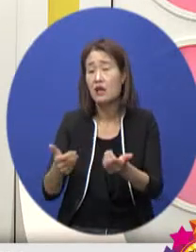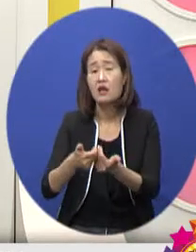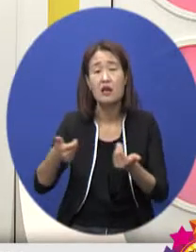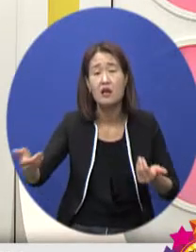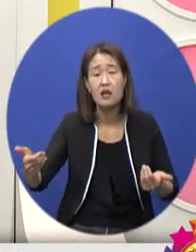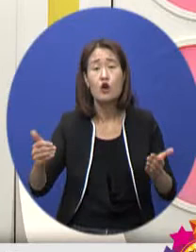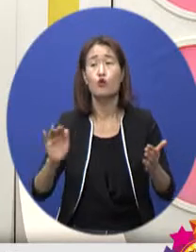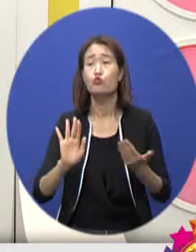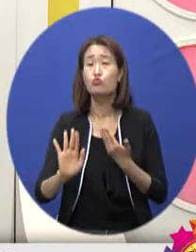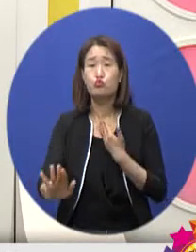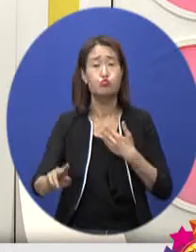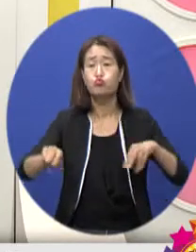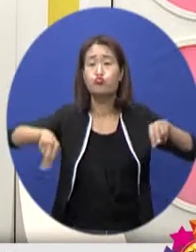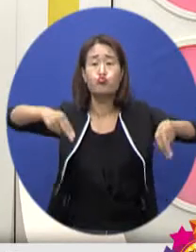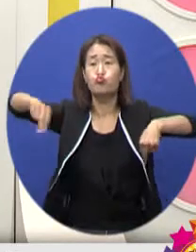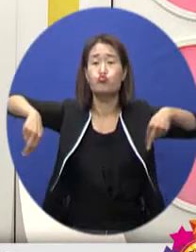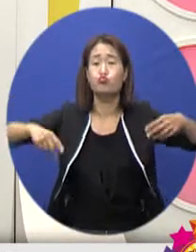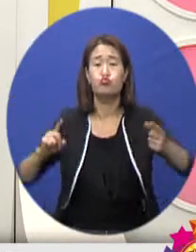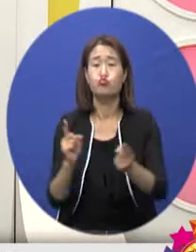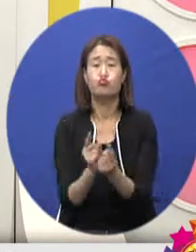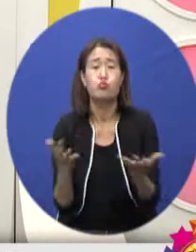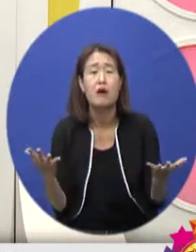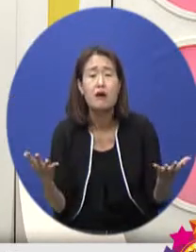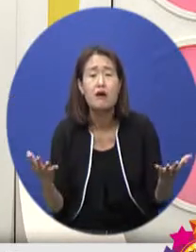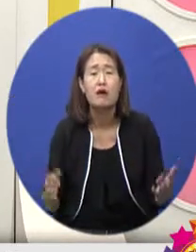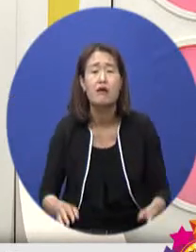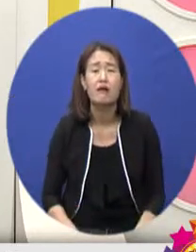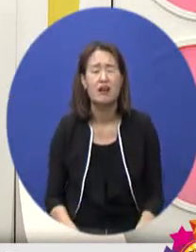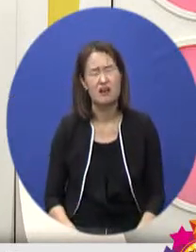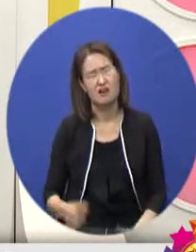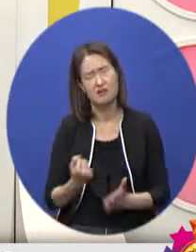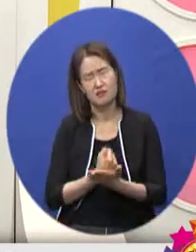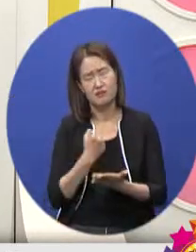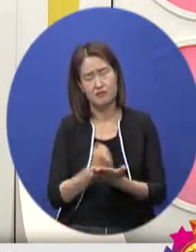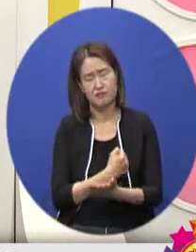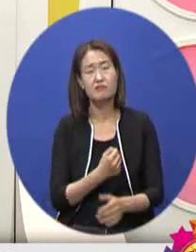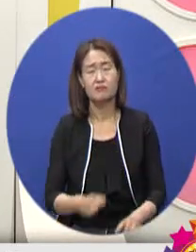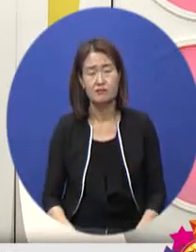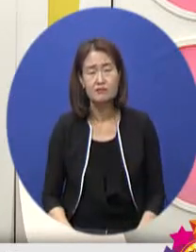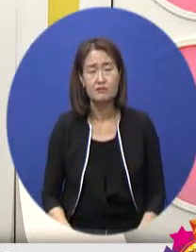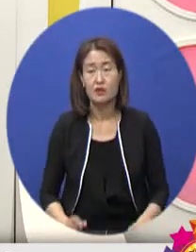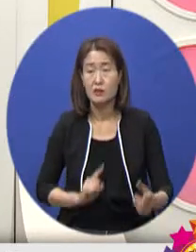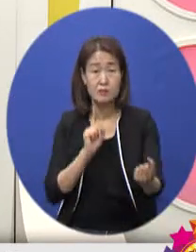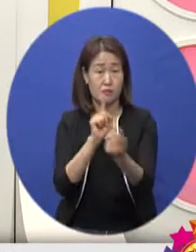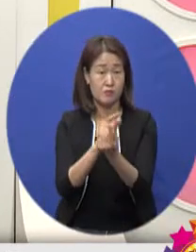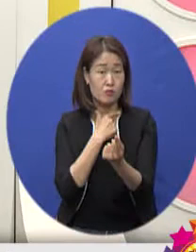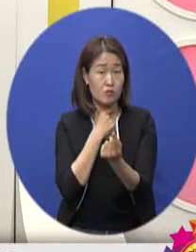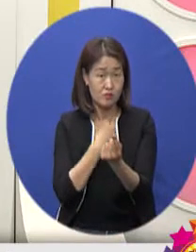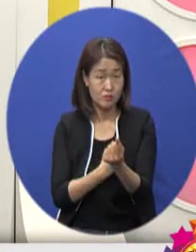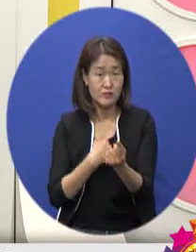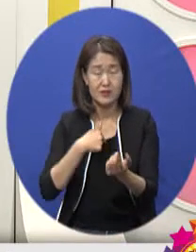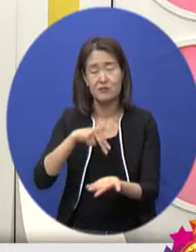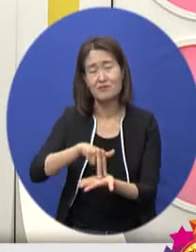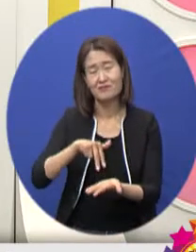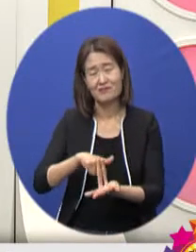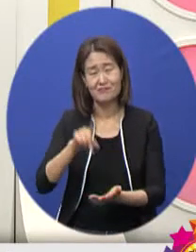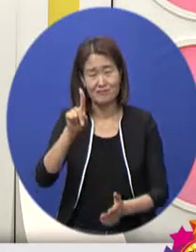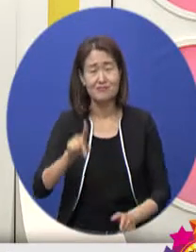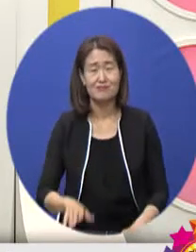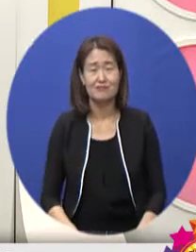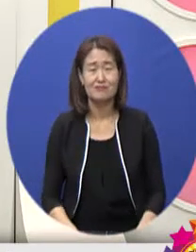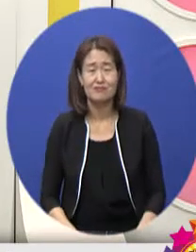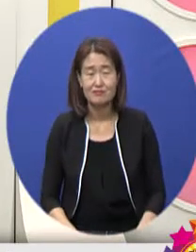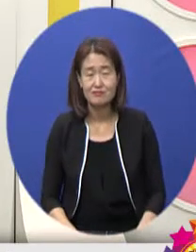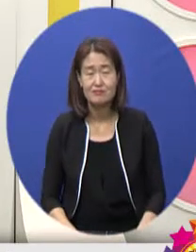나서는 모르는 거예요, 여태. 아, 안타깝네요. 그렇구나. 네, 그래서 좀 만났으면은 하는 그냥 그런 바람이 있네요.